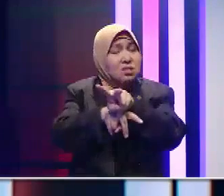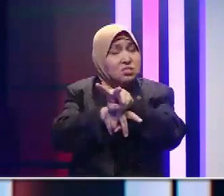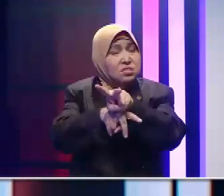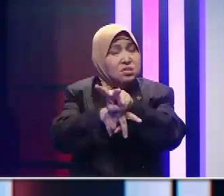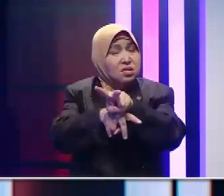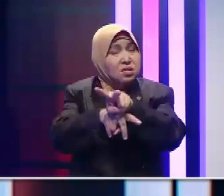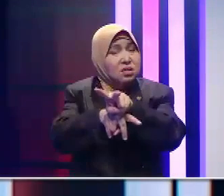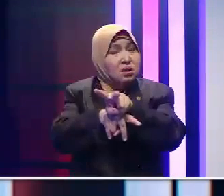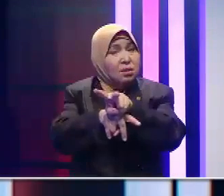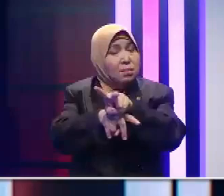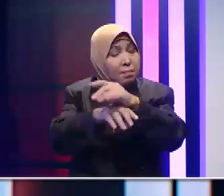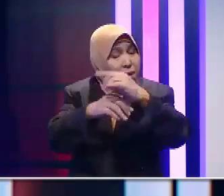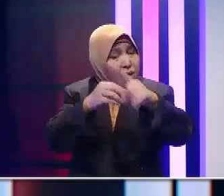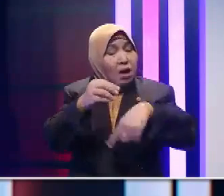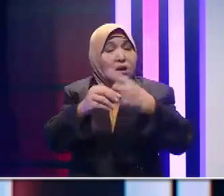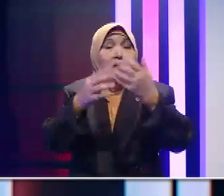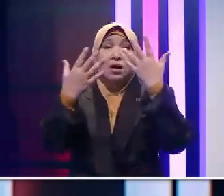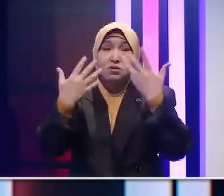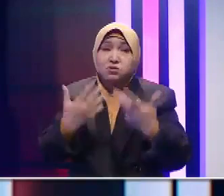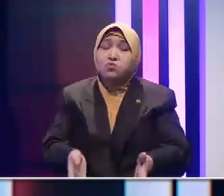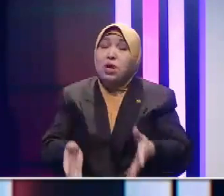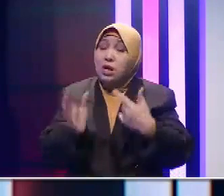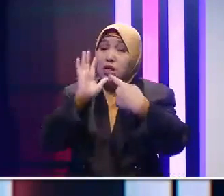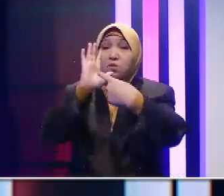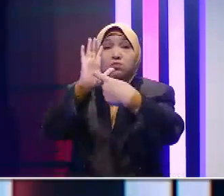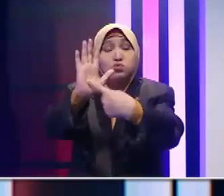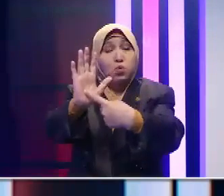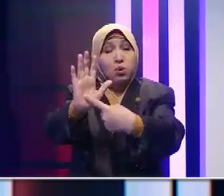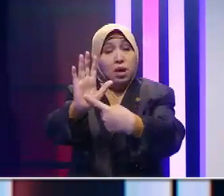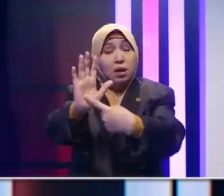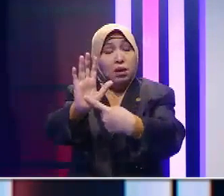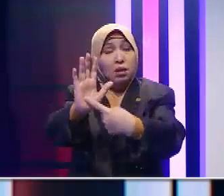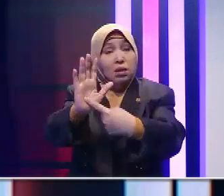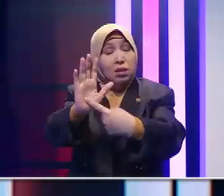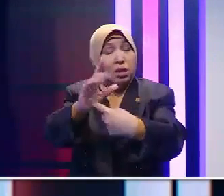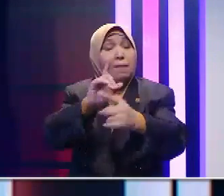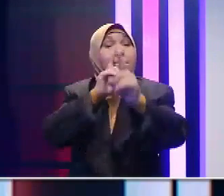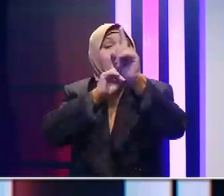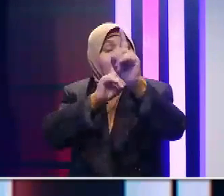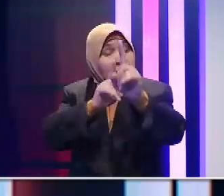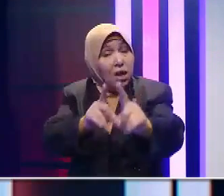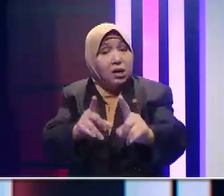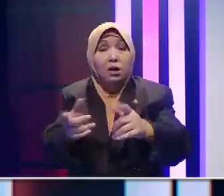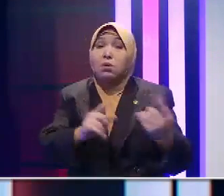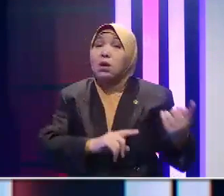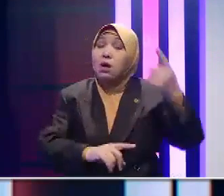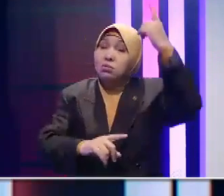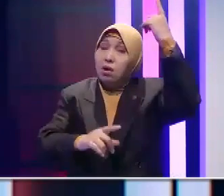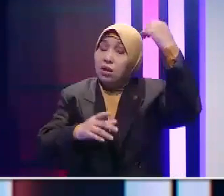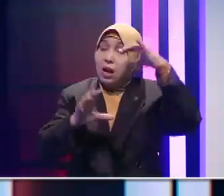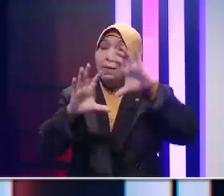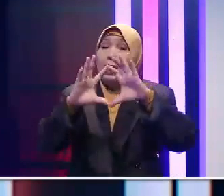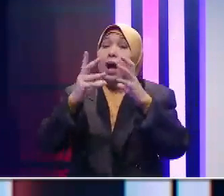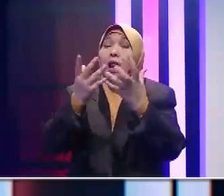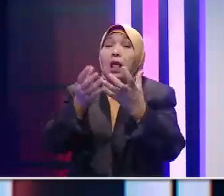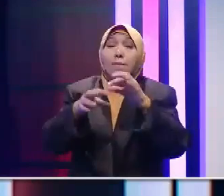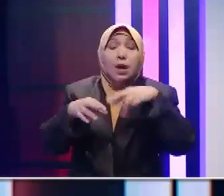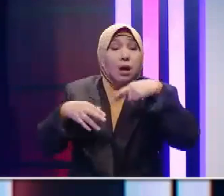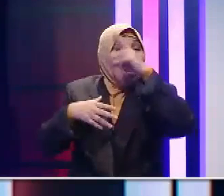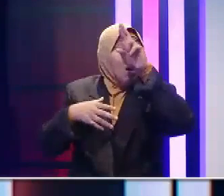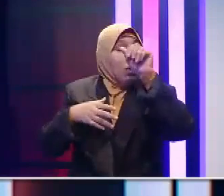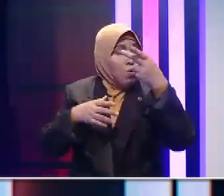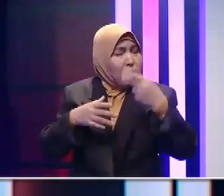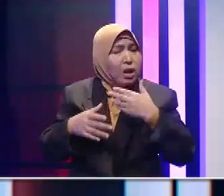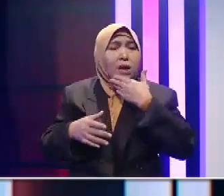bersaksi dah perkara yang telah ditunjukkan ataupun diperintahkan oleh Allah Ta'ala pada alam roh. Dan yang ketiganya, yang